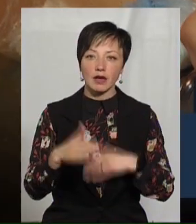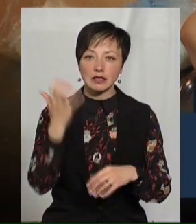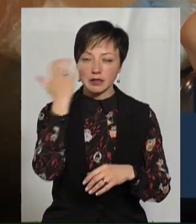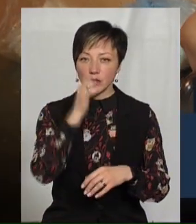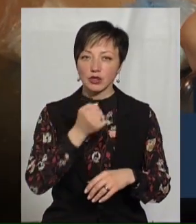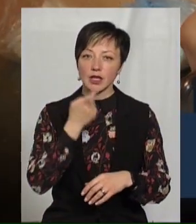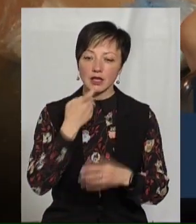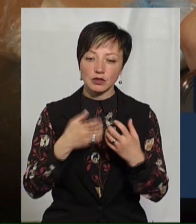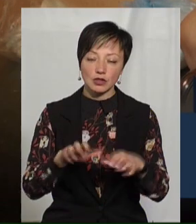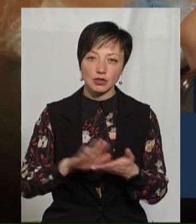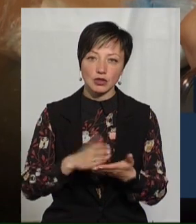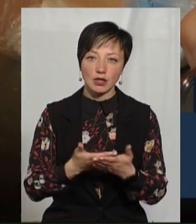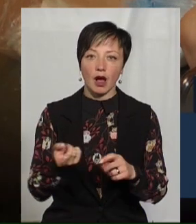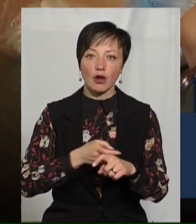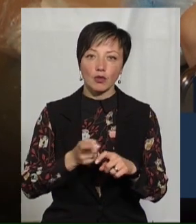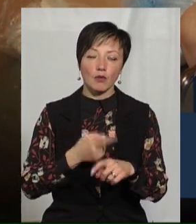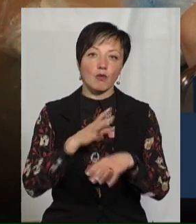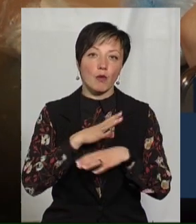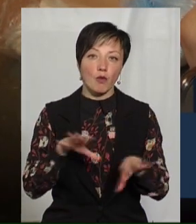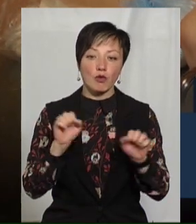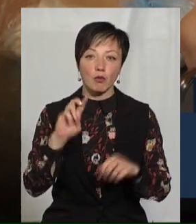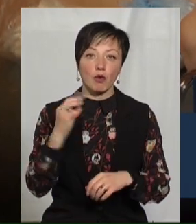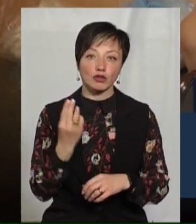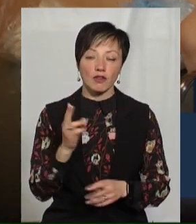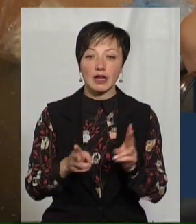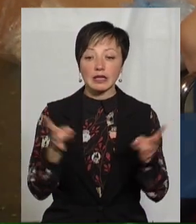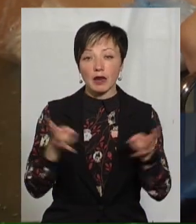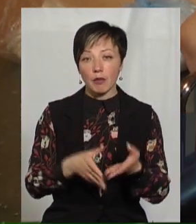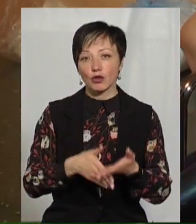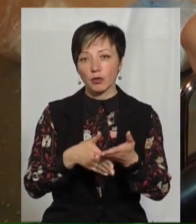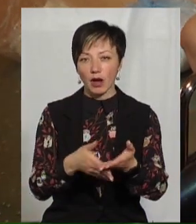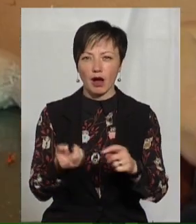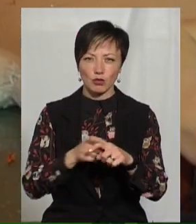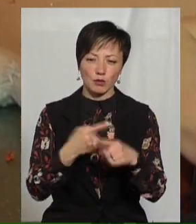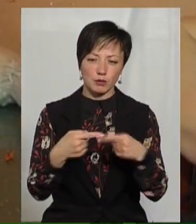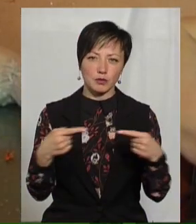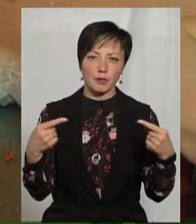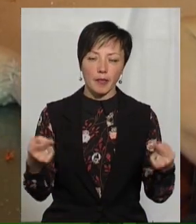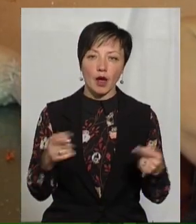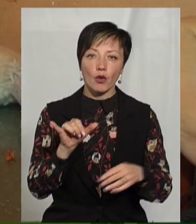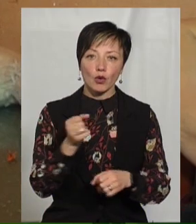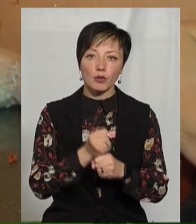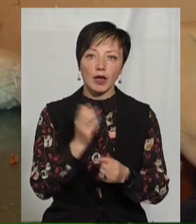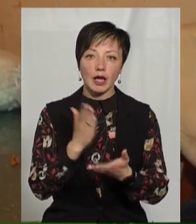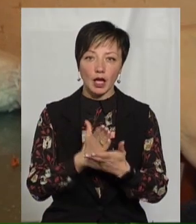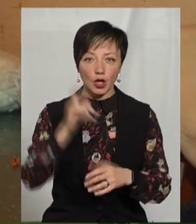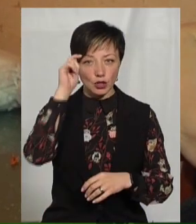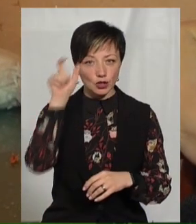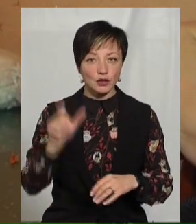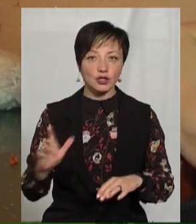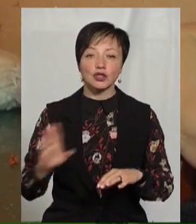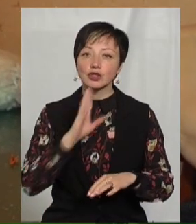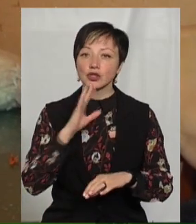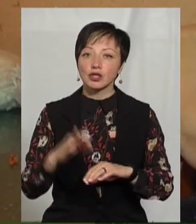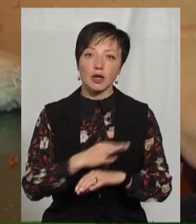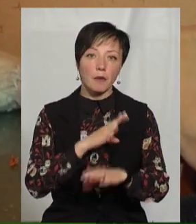може картошку. Було таке, що в мене не було, він навіть і борщ варив. Ну, треба йому допомогти картошку вибрати. От в нього на роботі є такий чоловік, у кого жінка померла, він навіть не